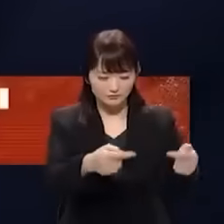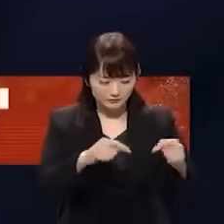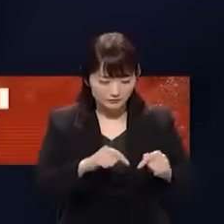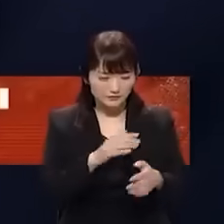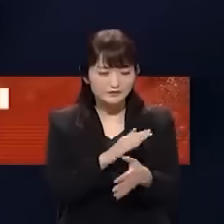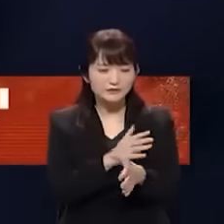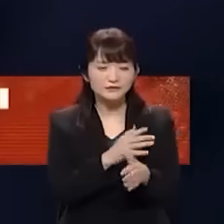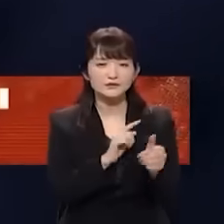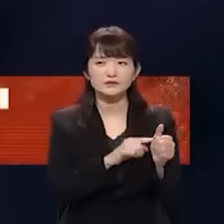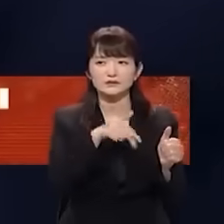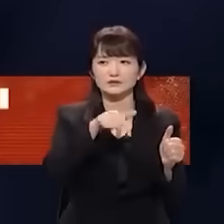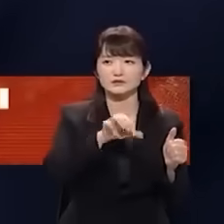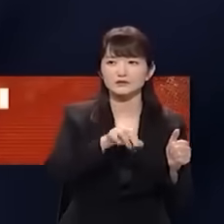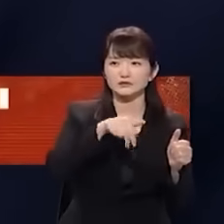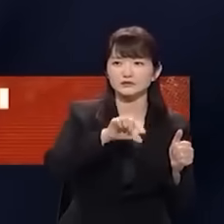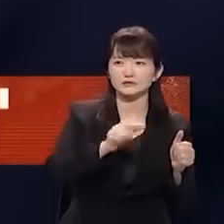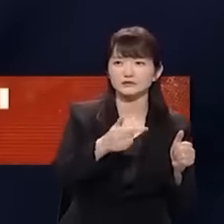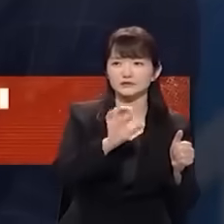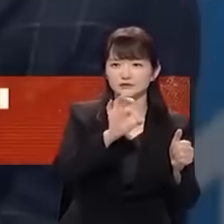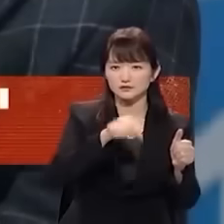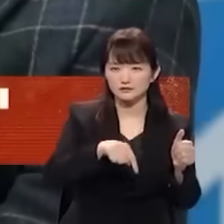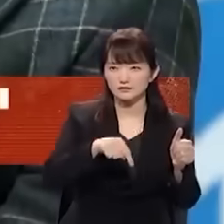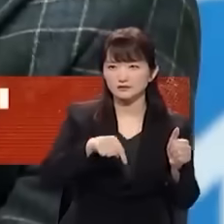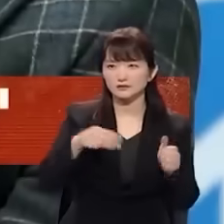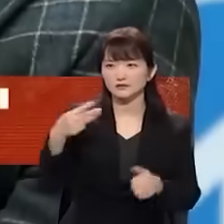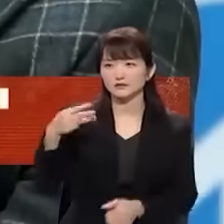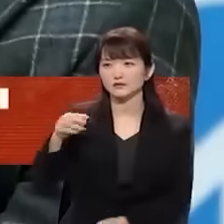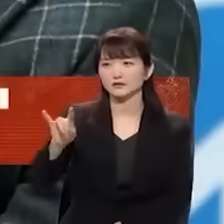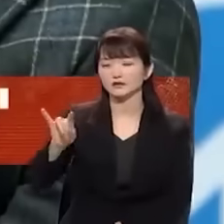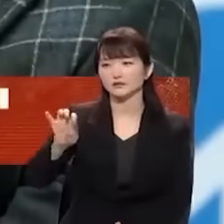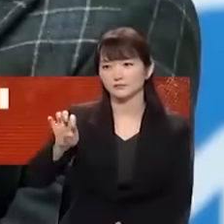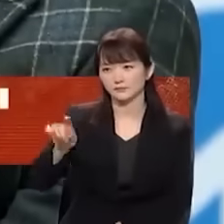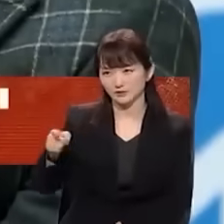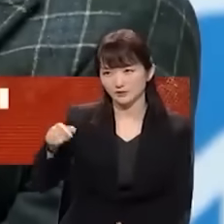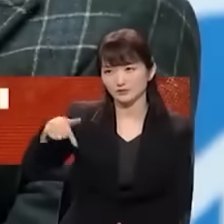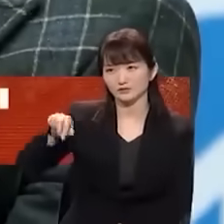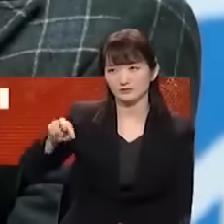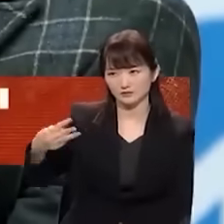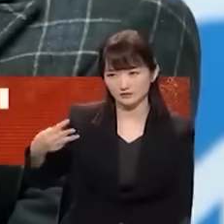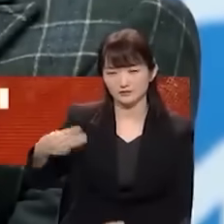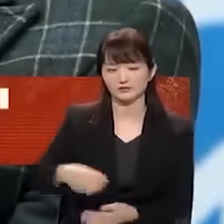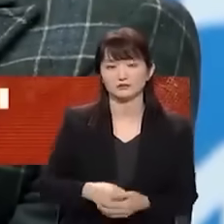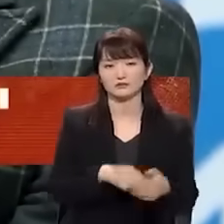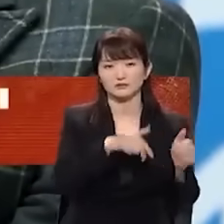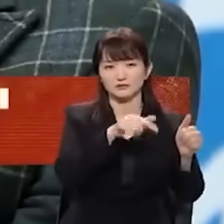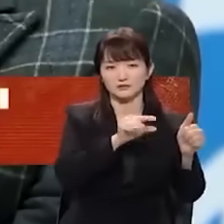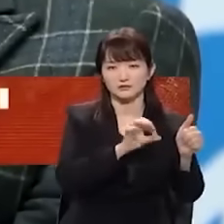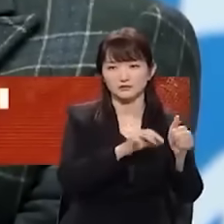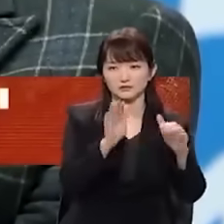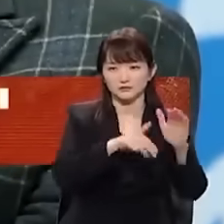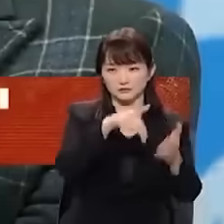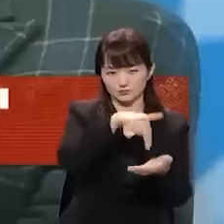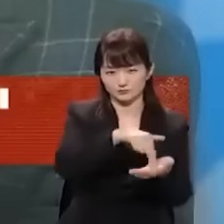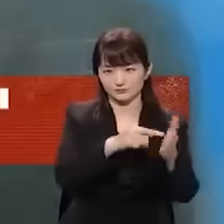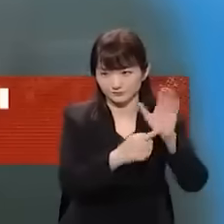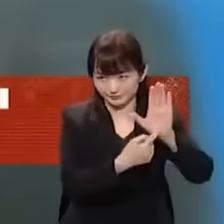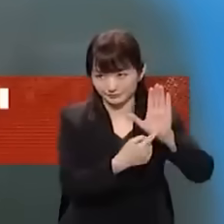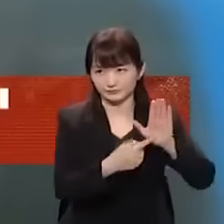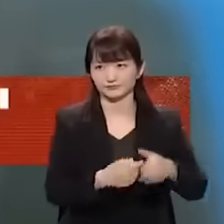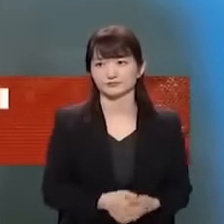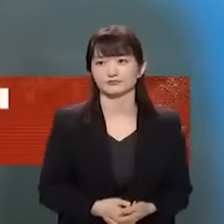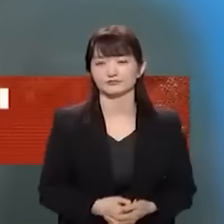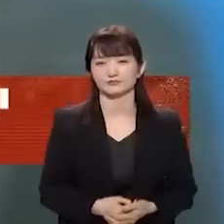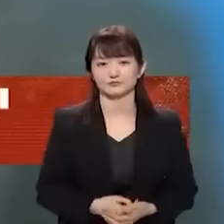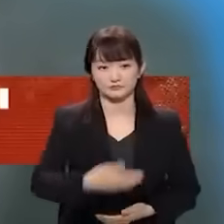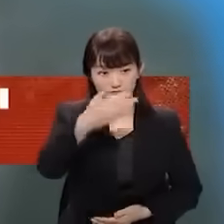개그에는 정찬우 씨 그리고 이제 래퍼는 길 씨라고 전해졌어요 근데 뭐 정찬우 씨는 공식 입장을 박혔습니다